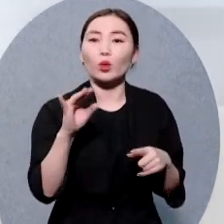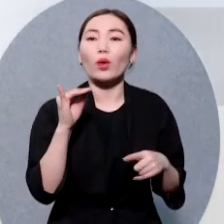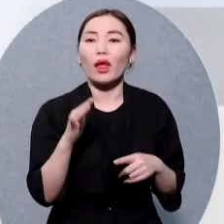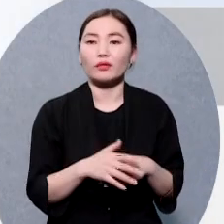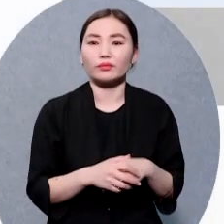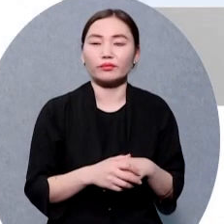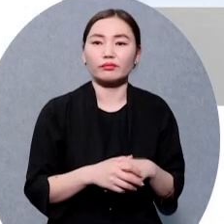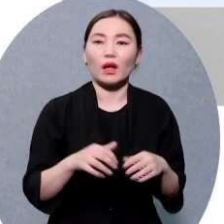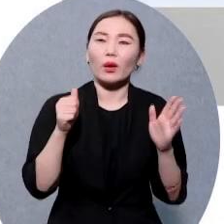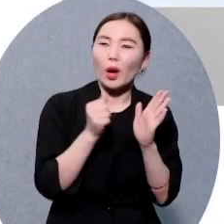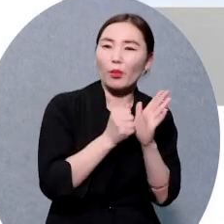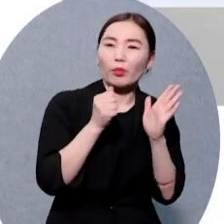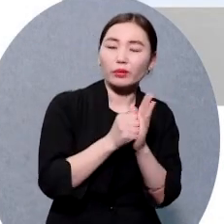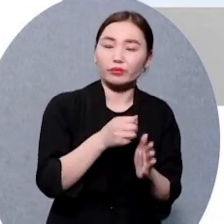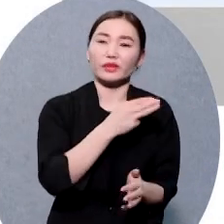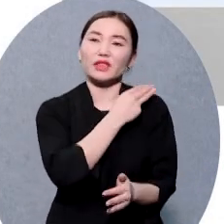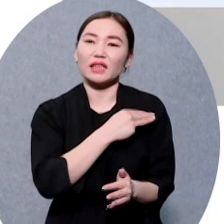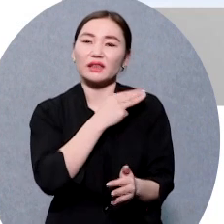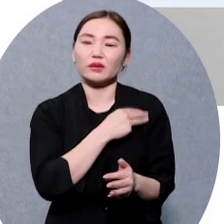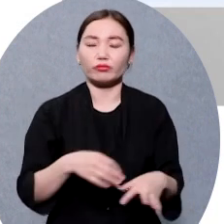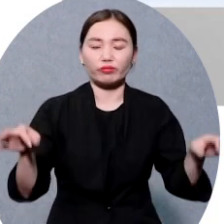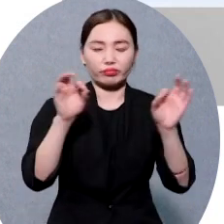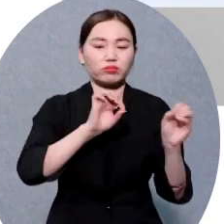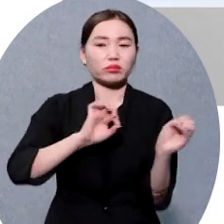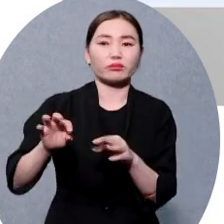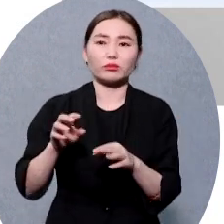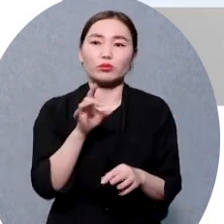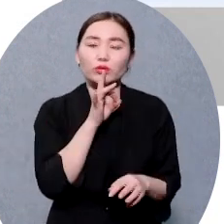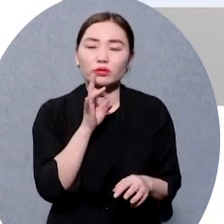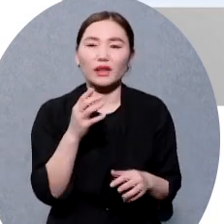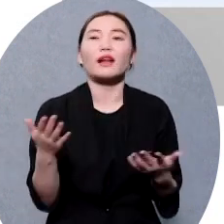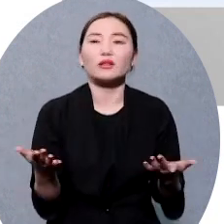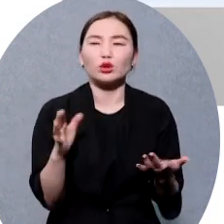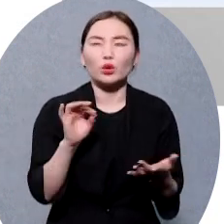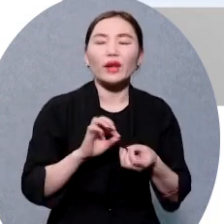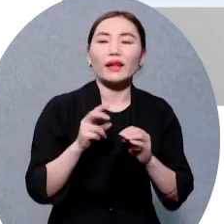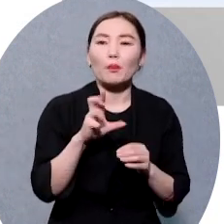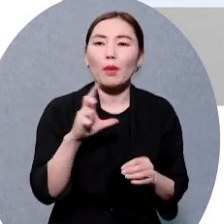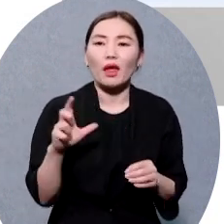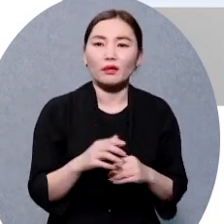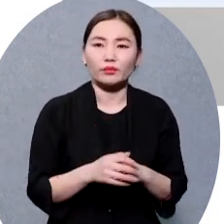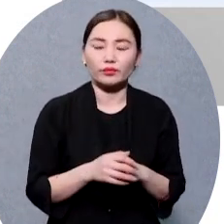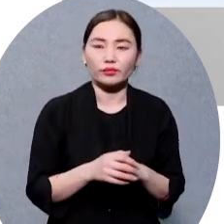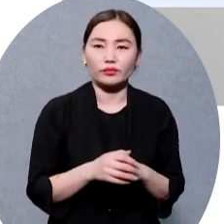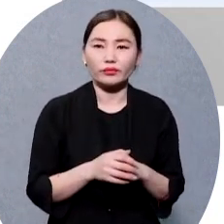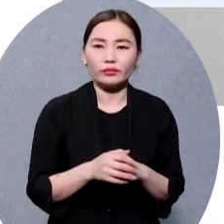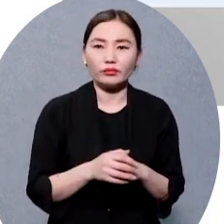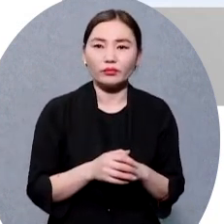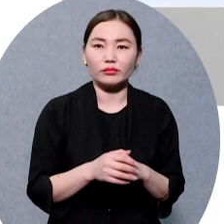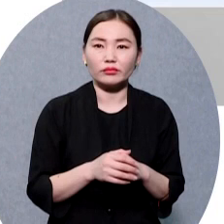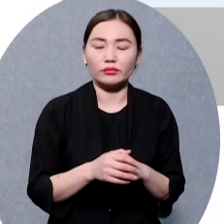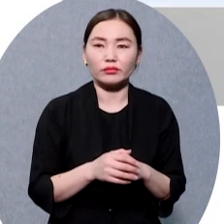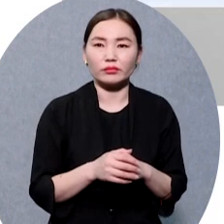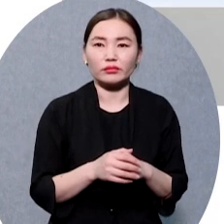байгаа. За тэгээд багш нь энэ дээр нэг юм нэмж хэлэхэд ер нь бол Боогийн одоо шашныг халахын тулд ч юм уу те одоо шашны одоо